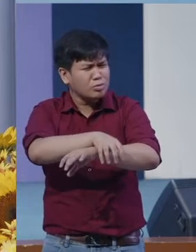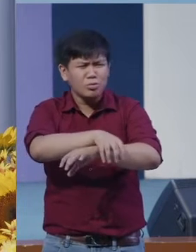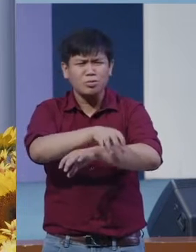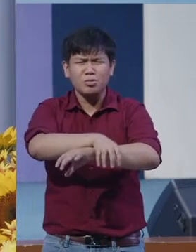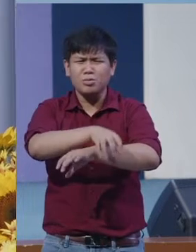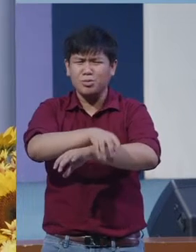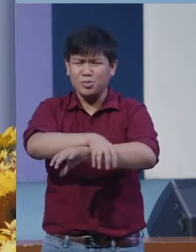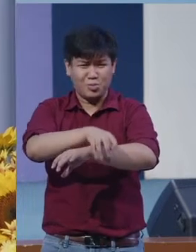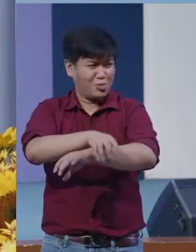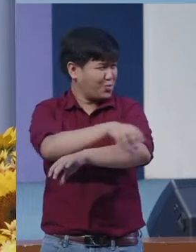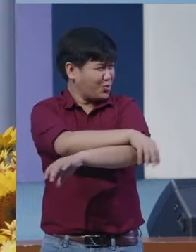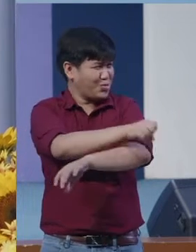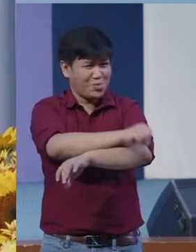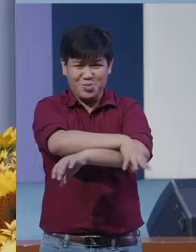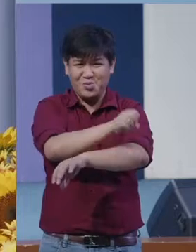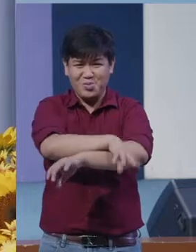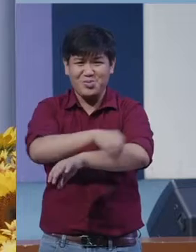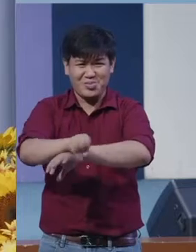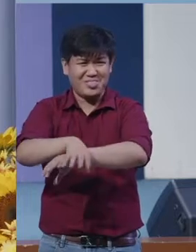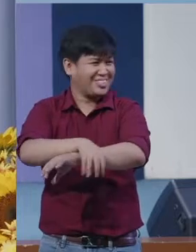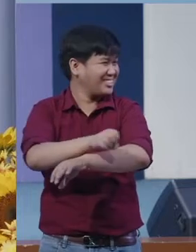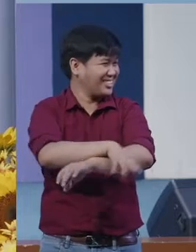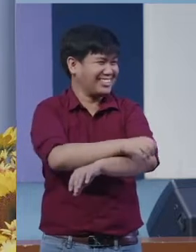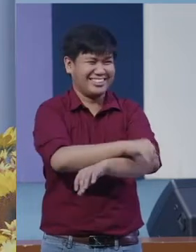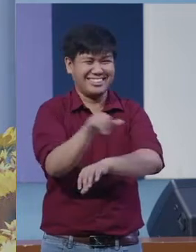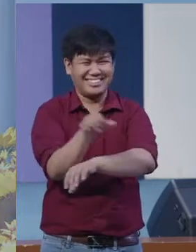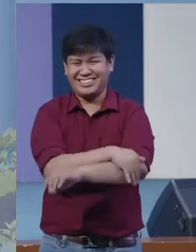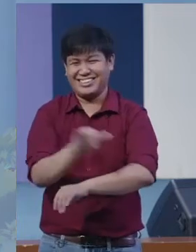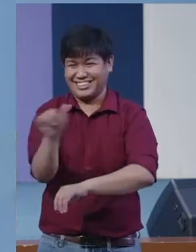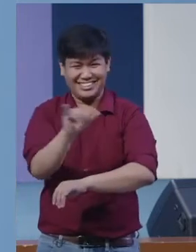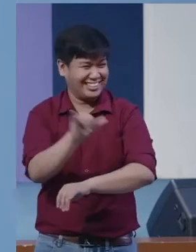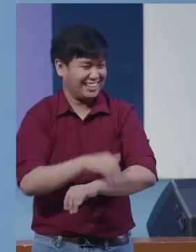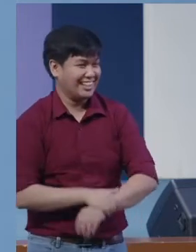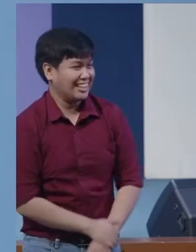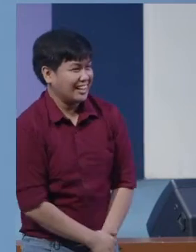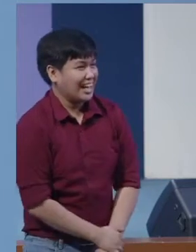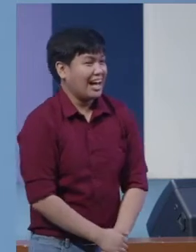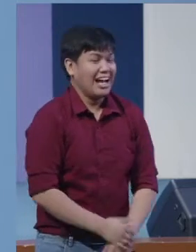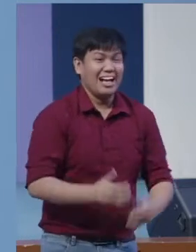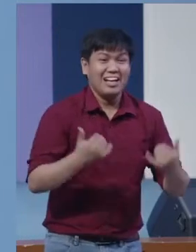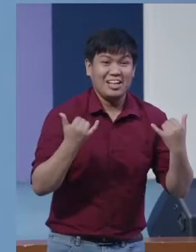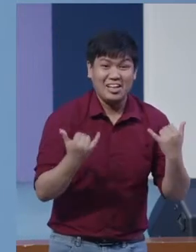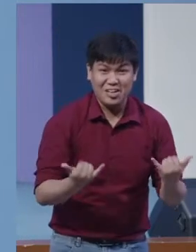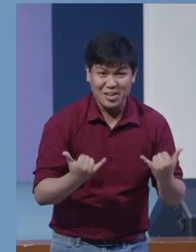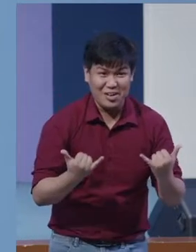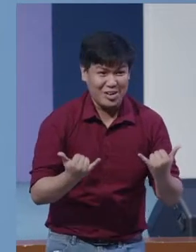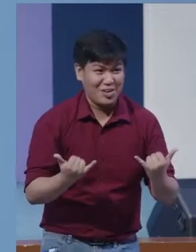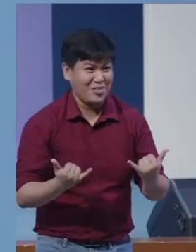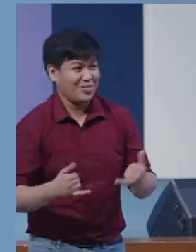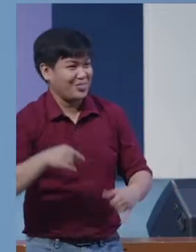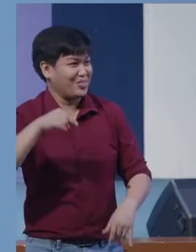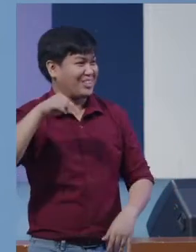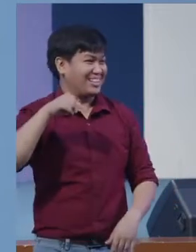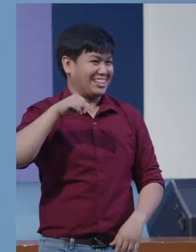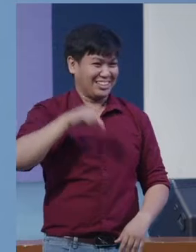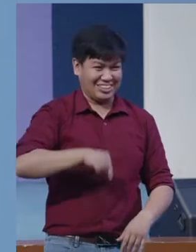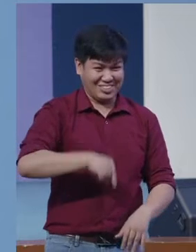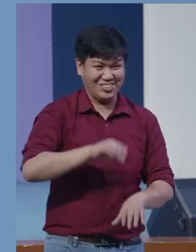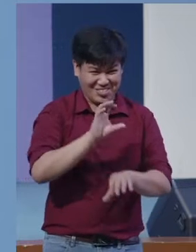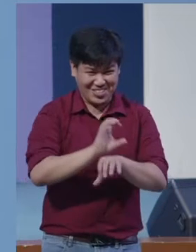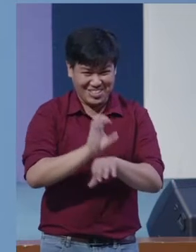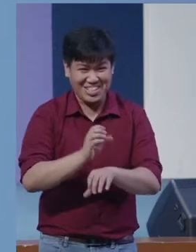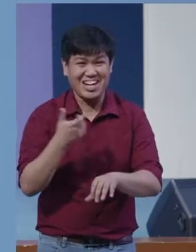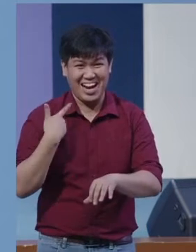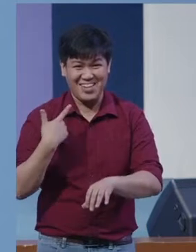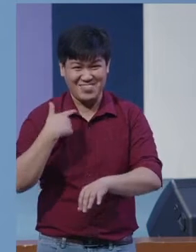Mare, ang latest. Ang wika ni Pastor Larry, may mga kapatid daw si Marites, no? Si